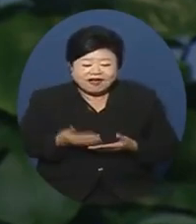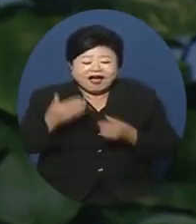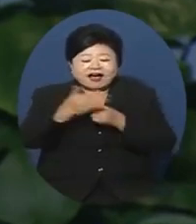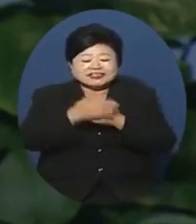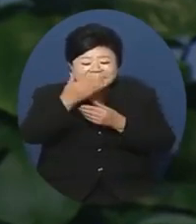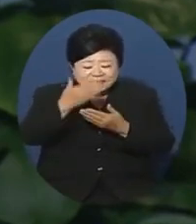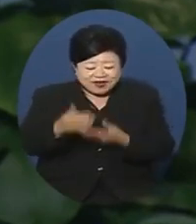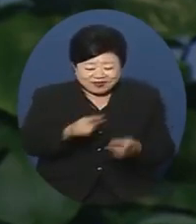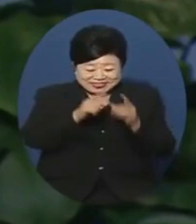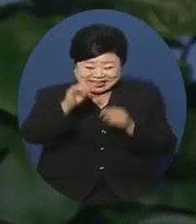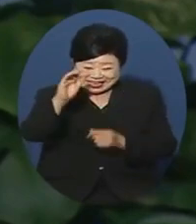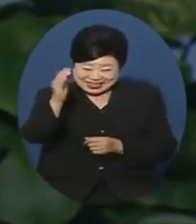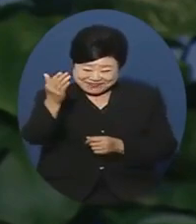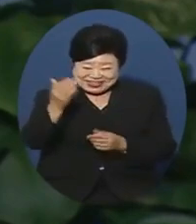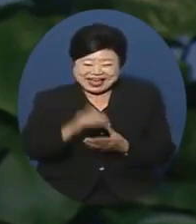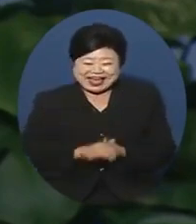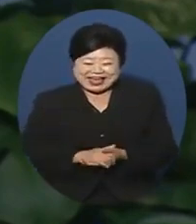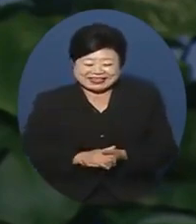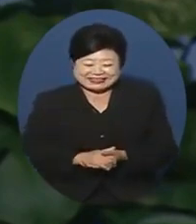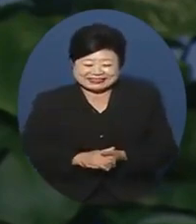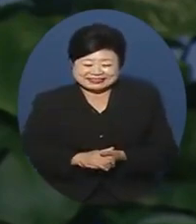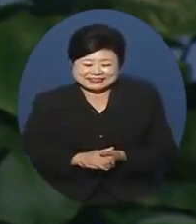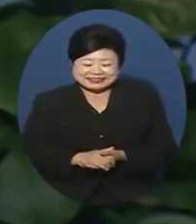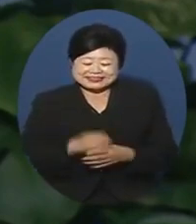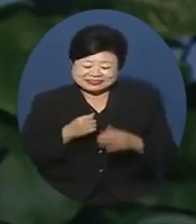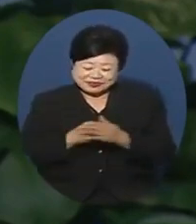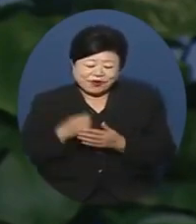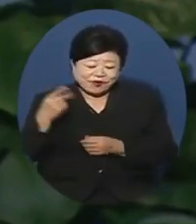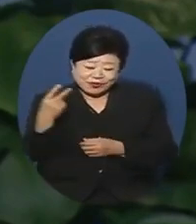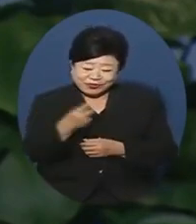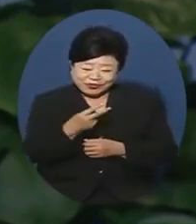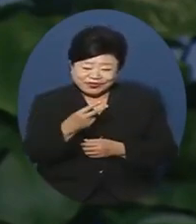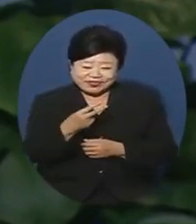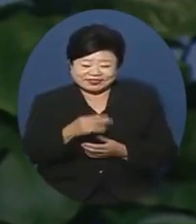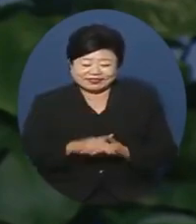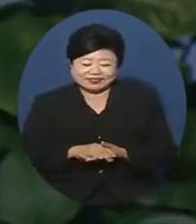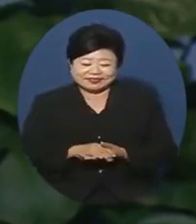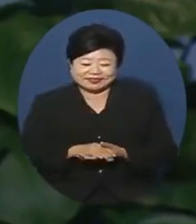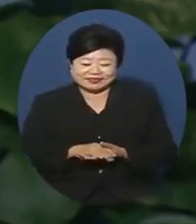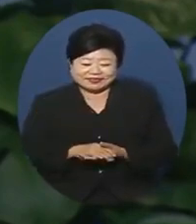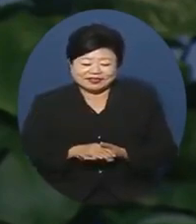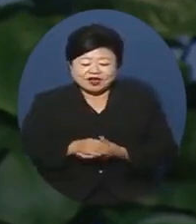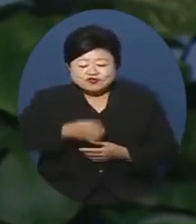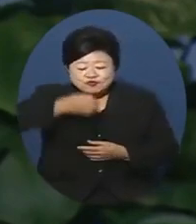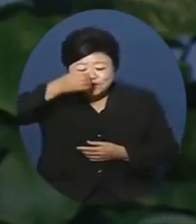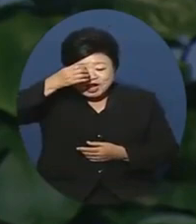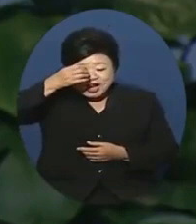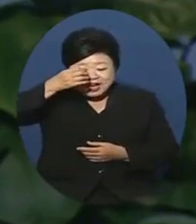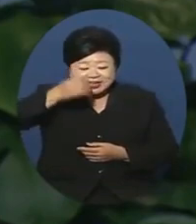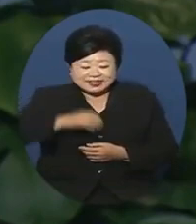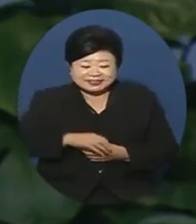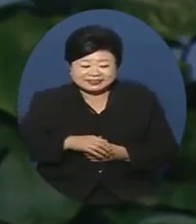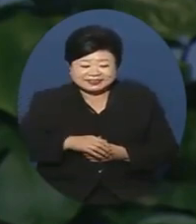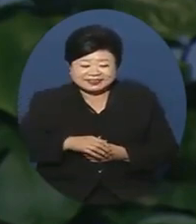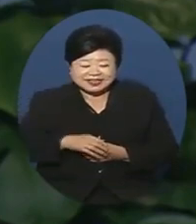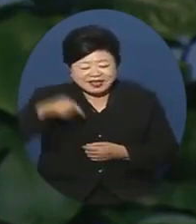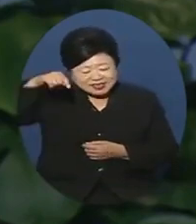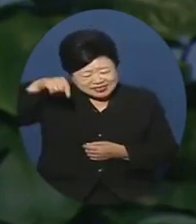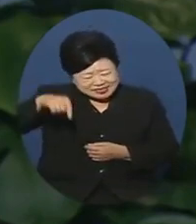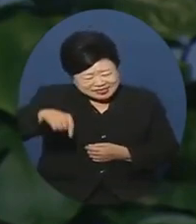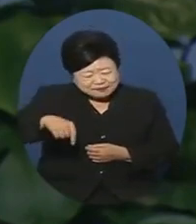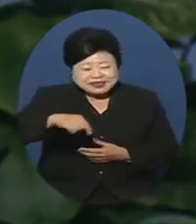은혜를 받고 살게 되는 것입니다. 그리고 그 꿈을 깊이